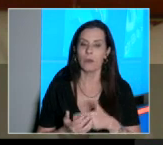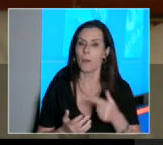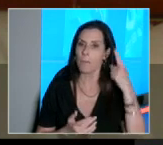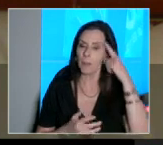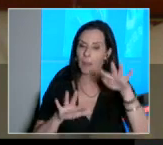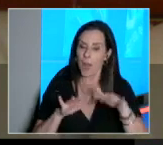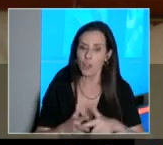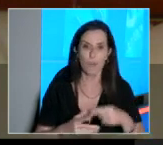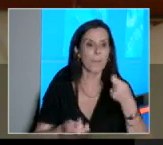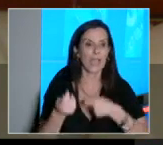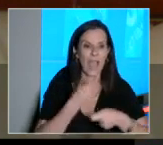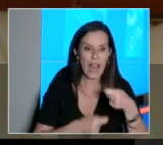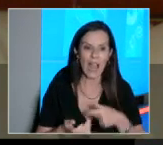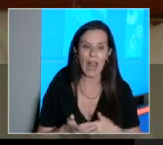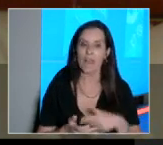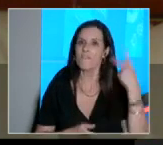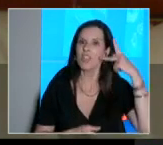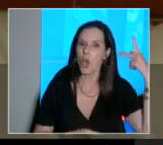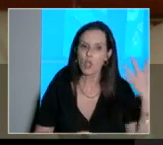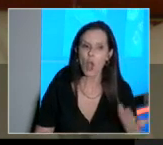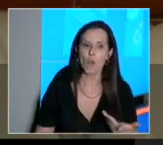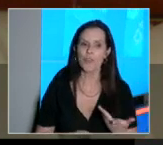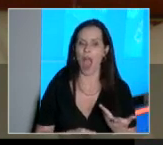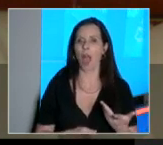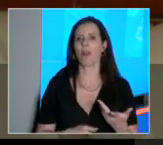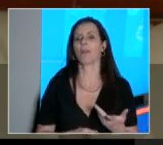במדע המחשב, בכלכלה, בפילוסופיה,